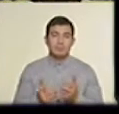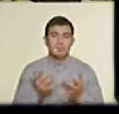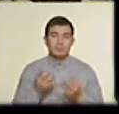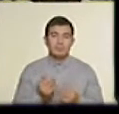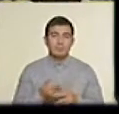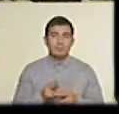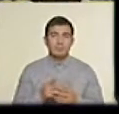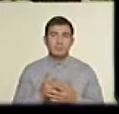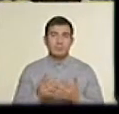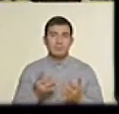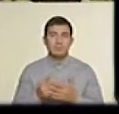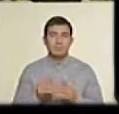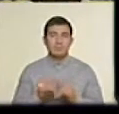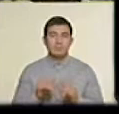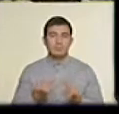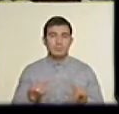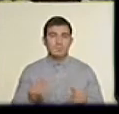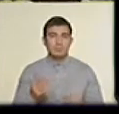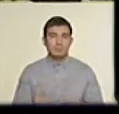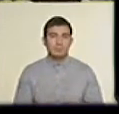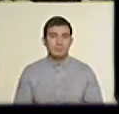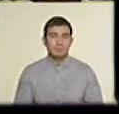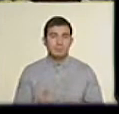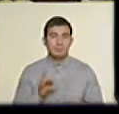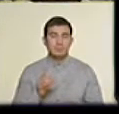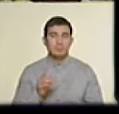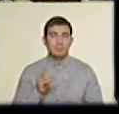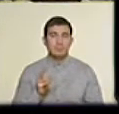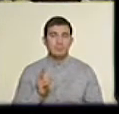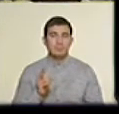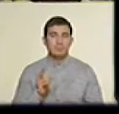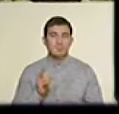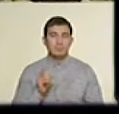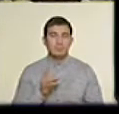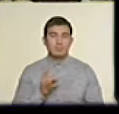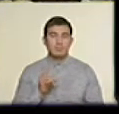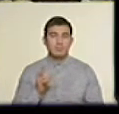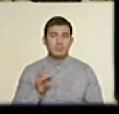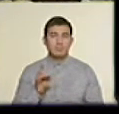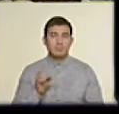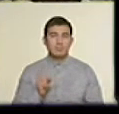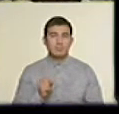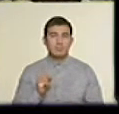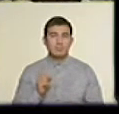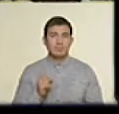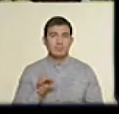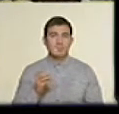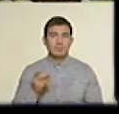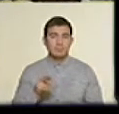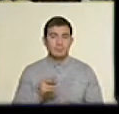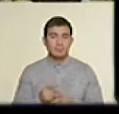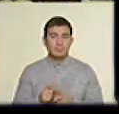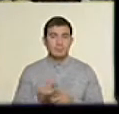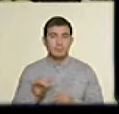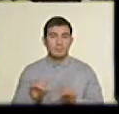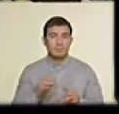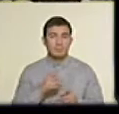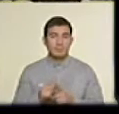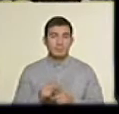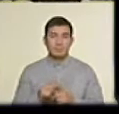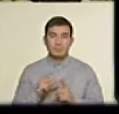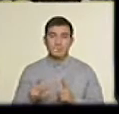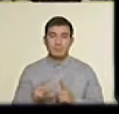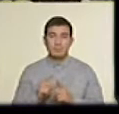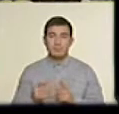ehtiyojlardan orttirilgan mablag', rekreatsiya resurslari va rekreatsiya xo'jaligining mavjud bo'lishi bu uni rivojlanishi